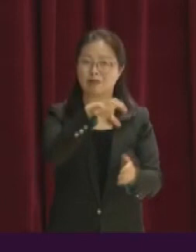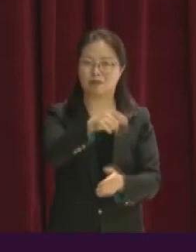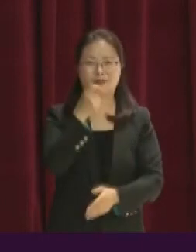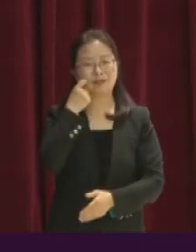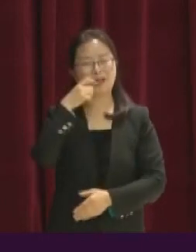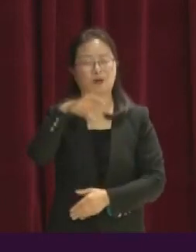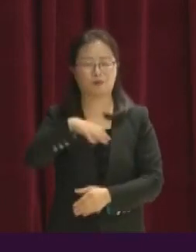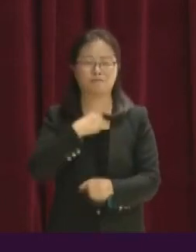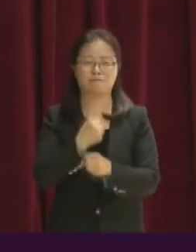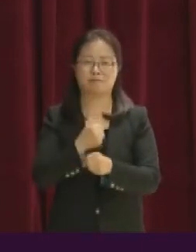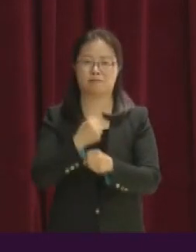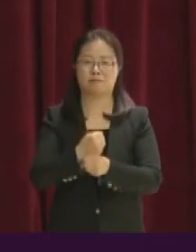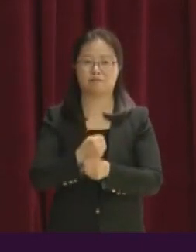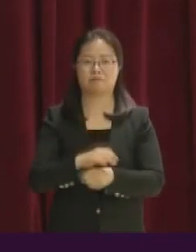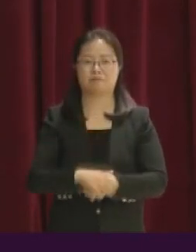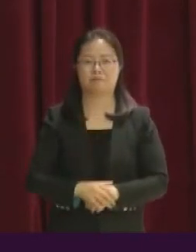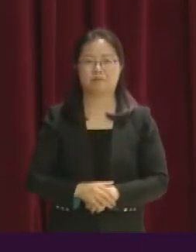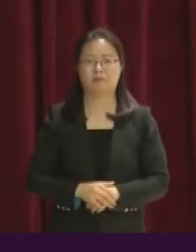공간으로 조성하겠습니다.